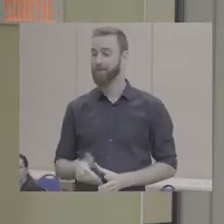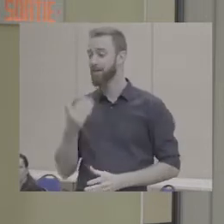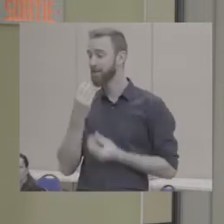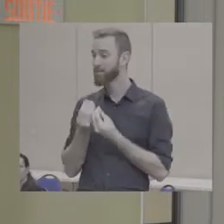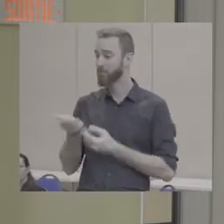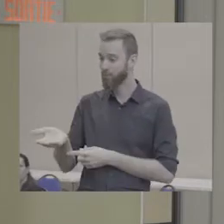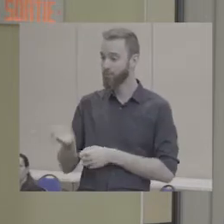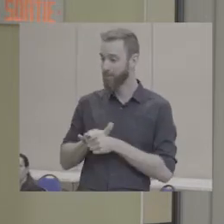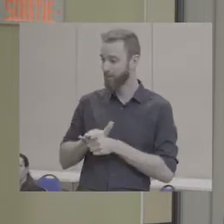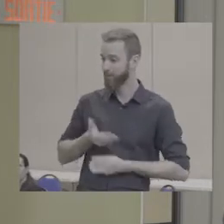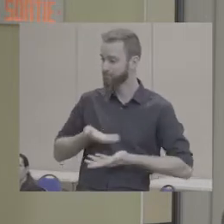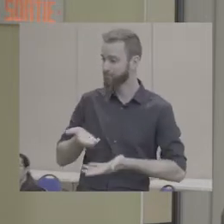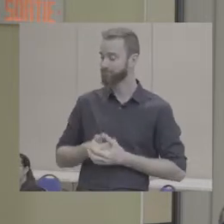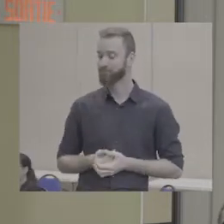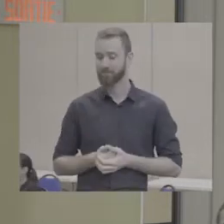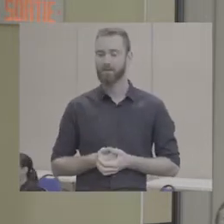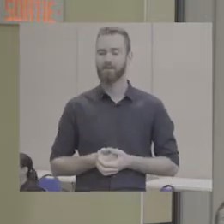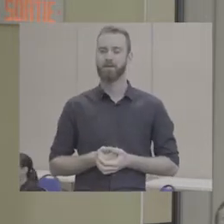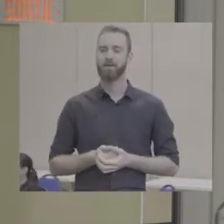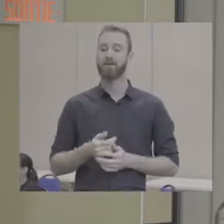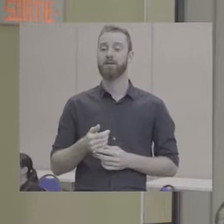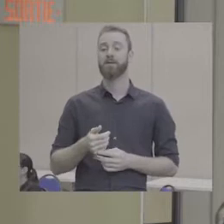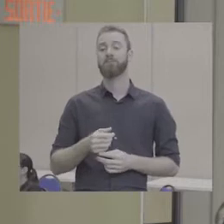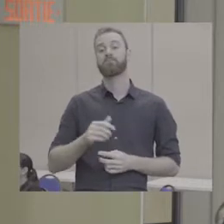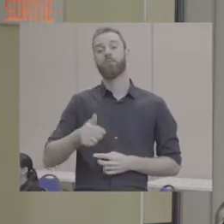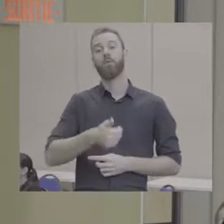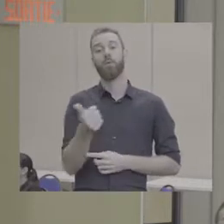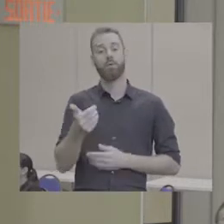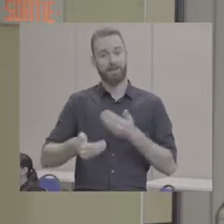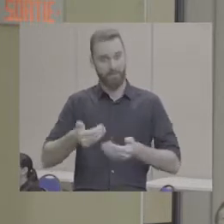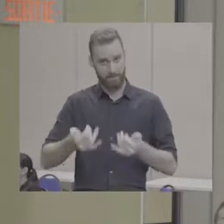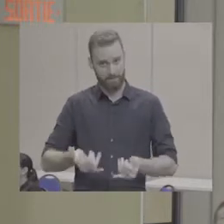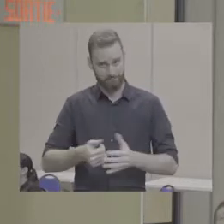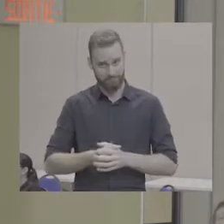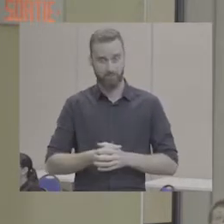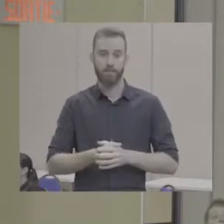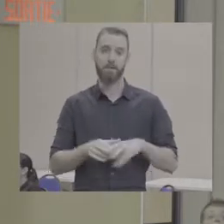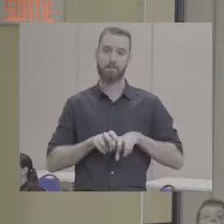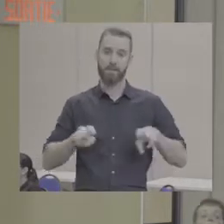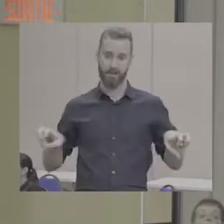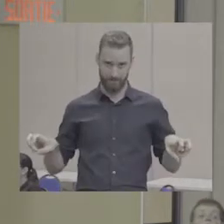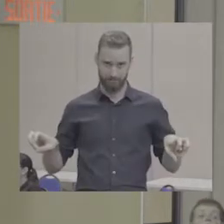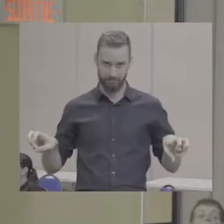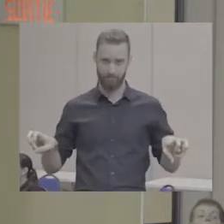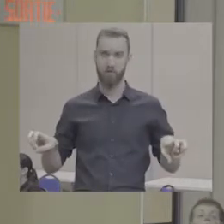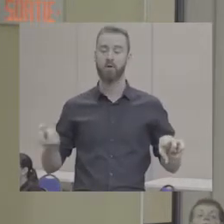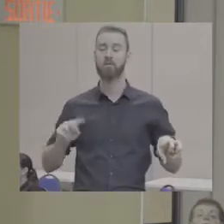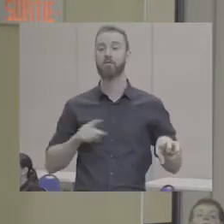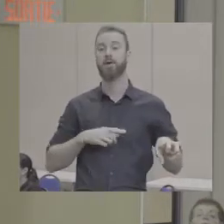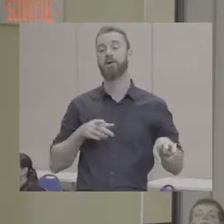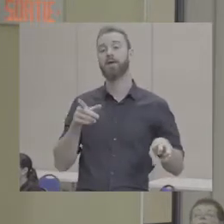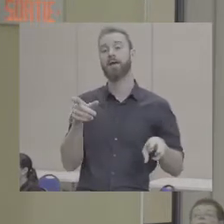Merci beaucoup pour votre témoignage. On va passer à la prochaine étape, qui est un panel. Donc, je vais